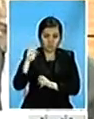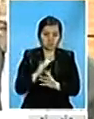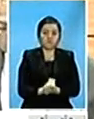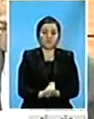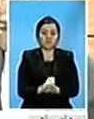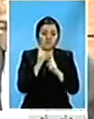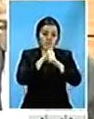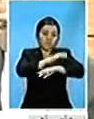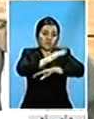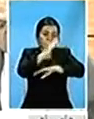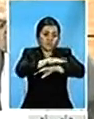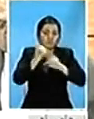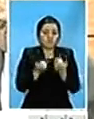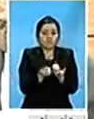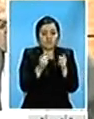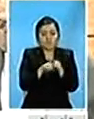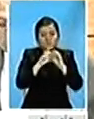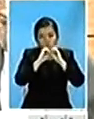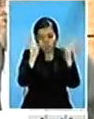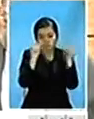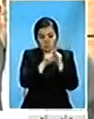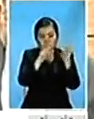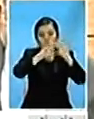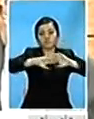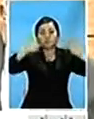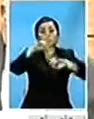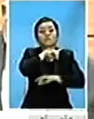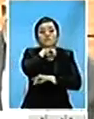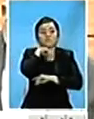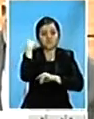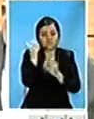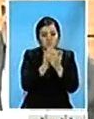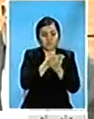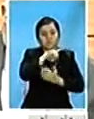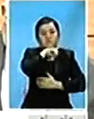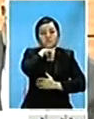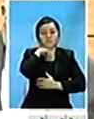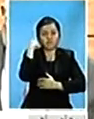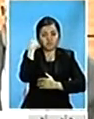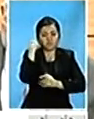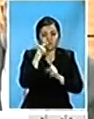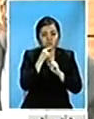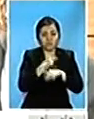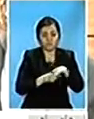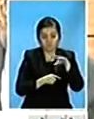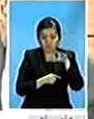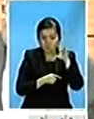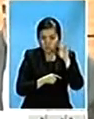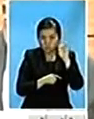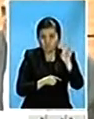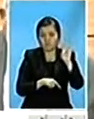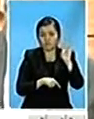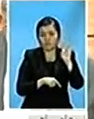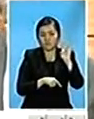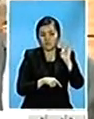าวันนี้ก็ชัดเจนนะครับว่ารัฐบาลขาดทุนในบัญชีอยู่แต่100,000ล้านบาทคือเกิน